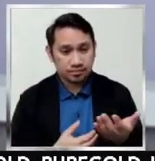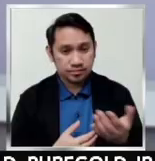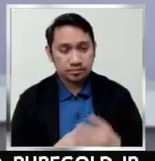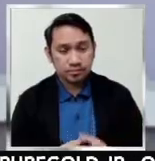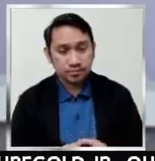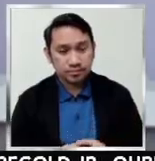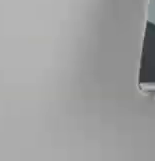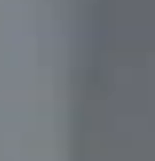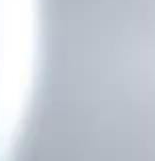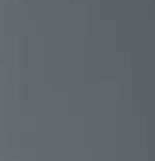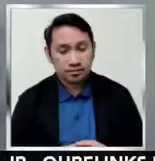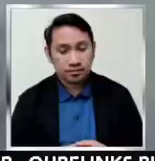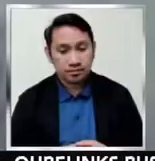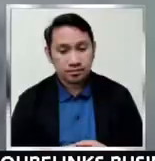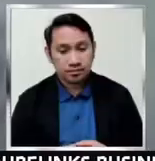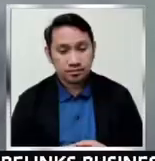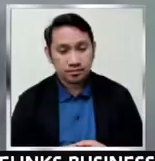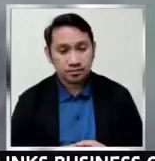Salazar.